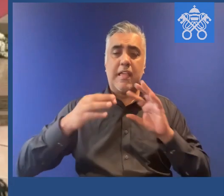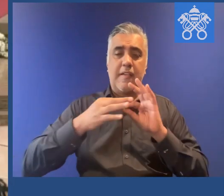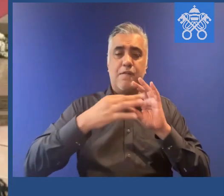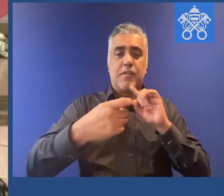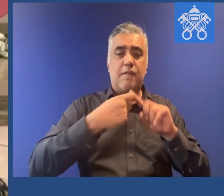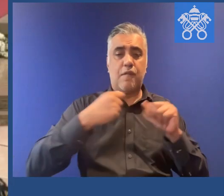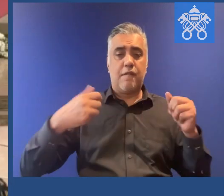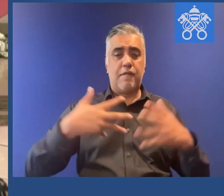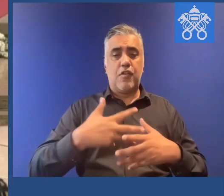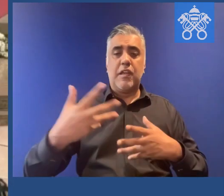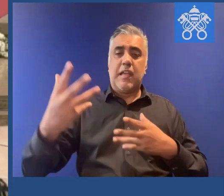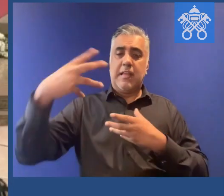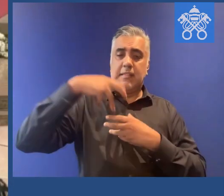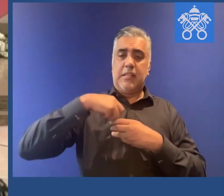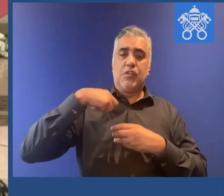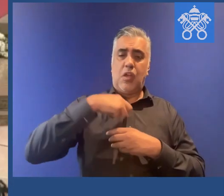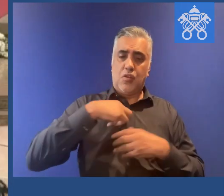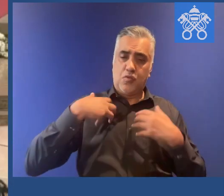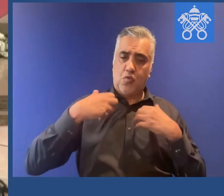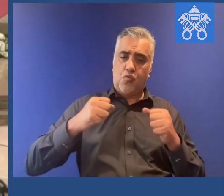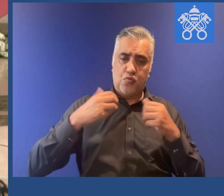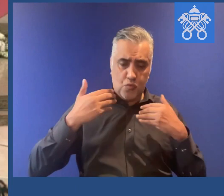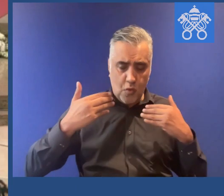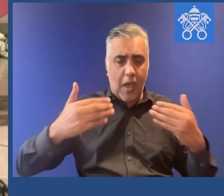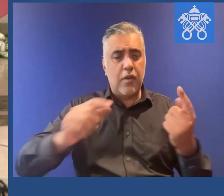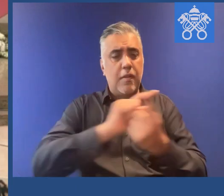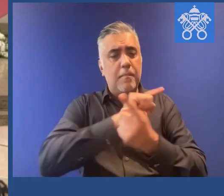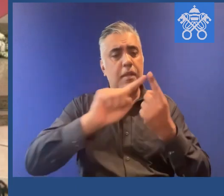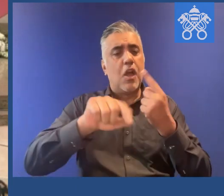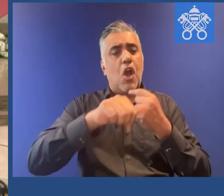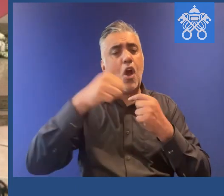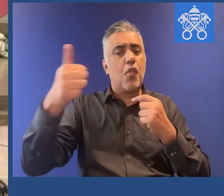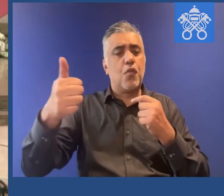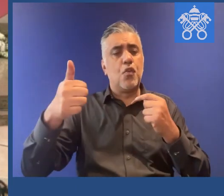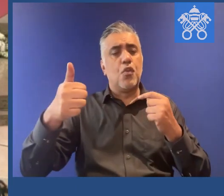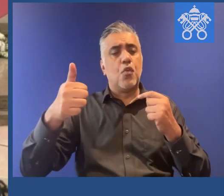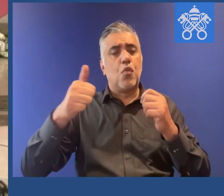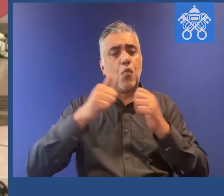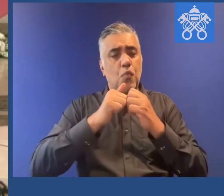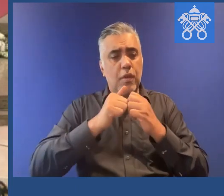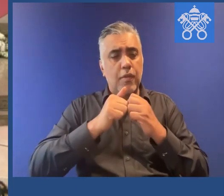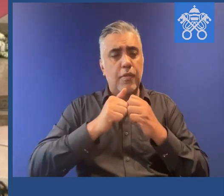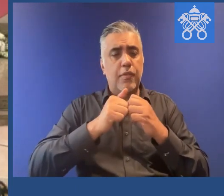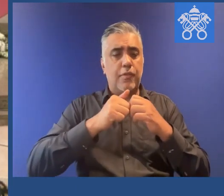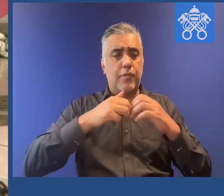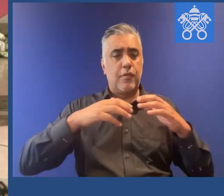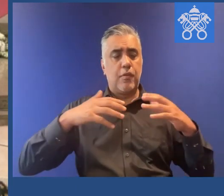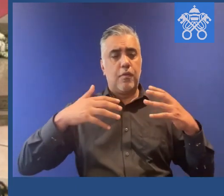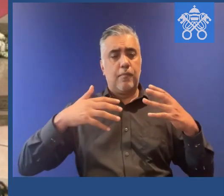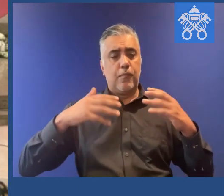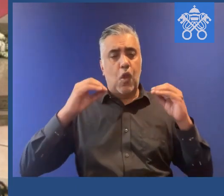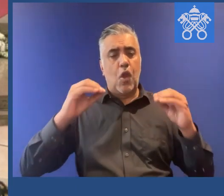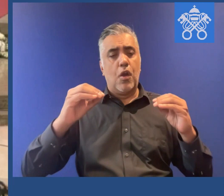from fears and instills the courage to go out and meet others with the unarmed and disarming